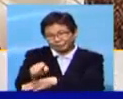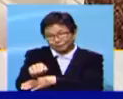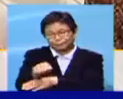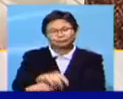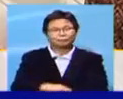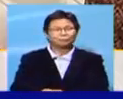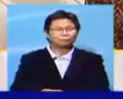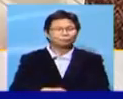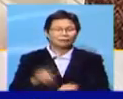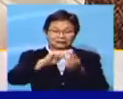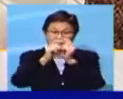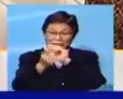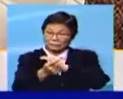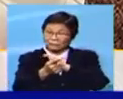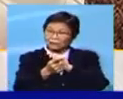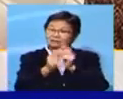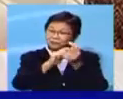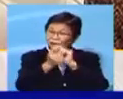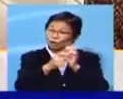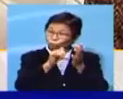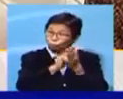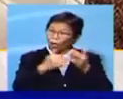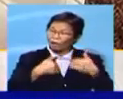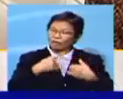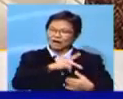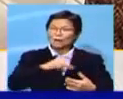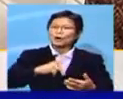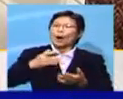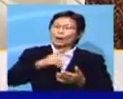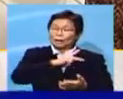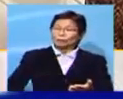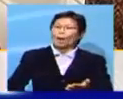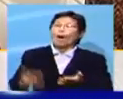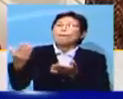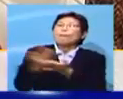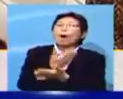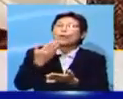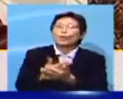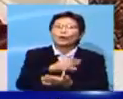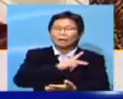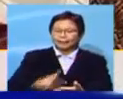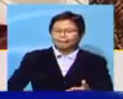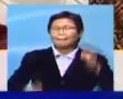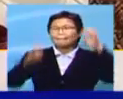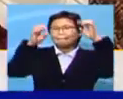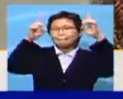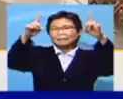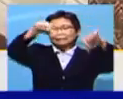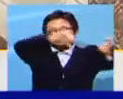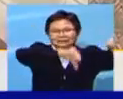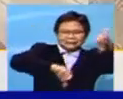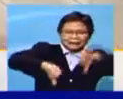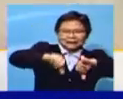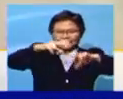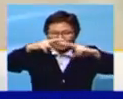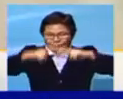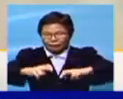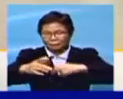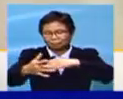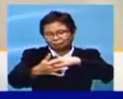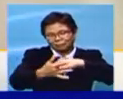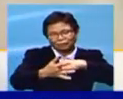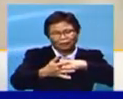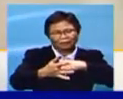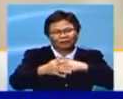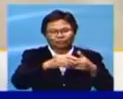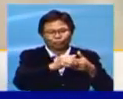tambahnya dalam rombakan itu juga menyaksikan sebuah Kementerian baharu diwujudkan iaitu kementerian pendidikan sains dan penyelidikan teknologi